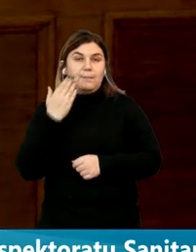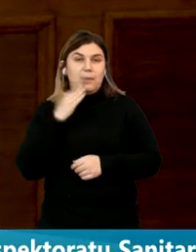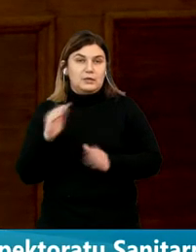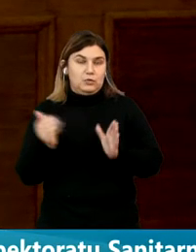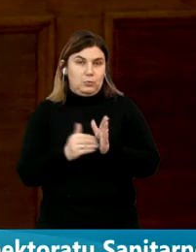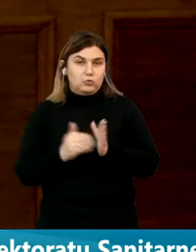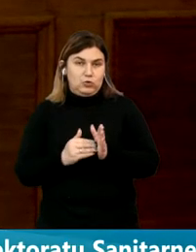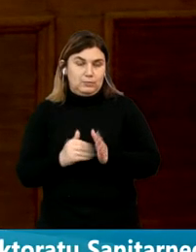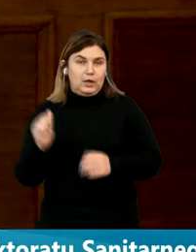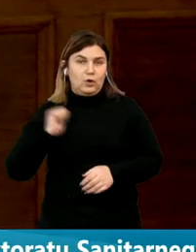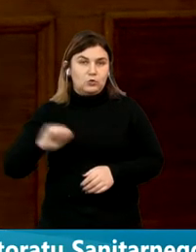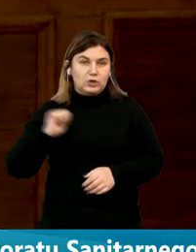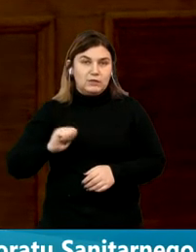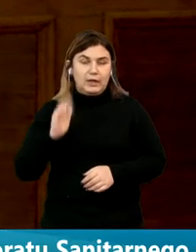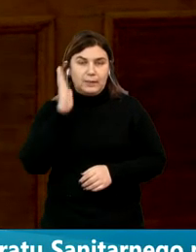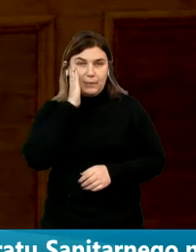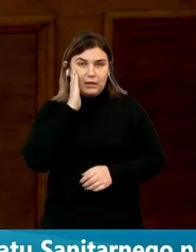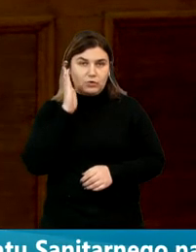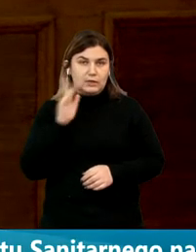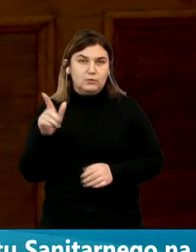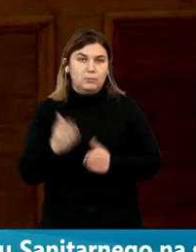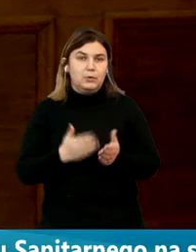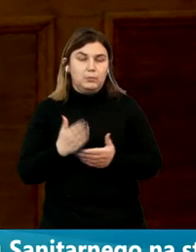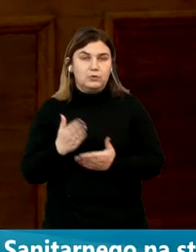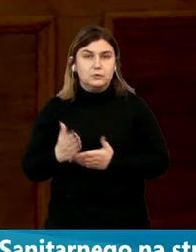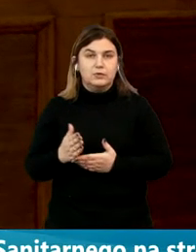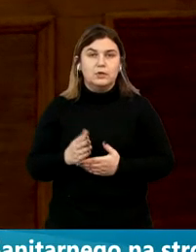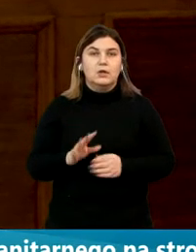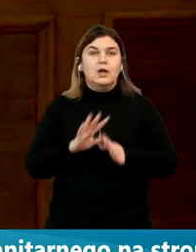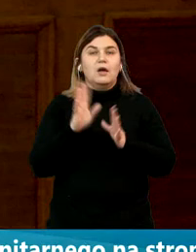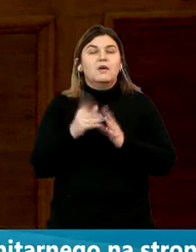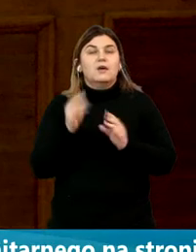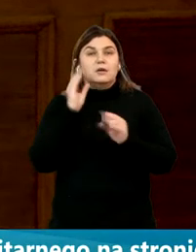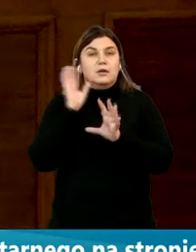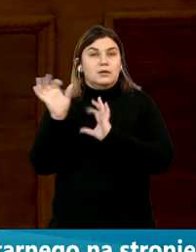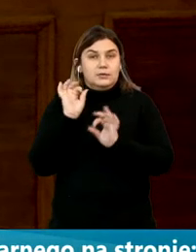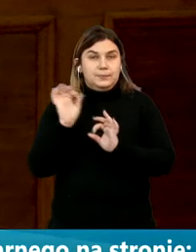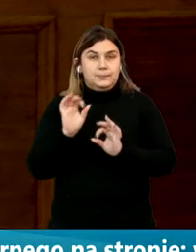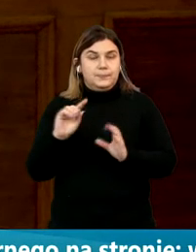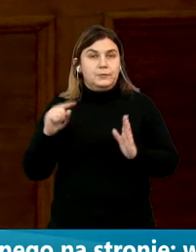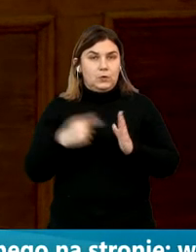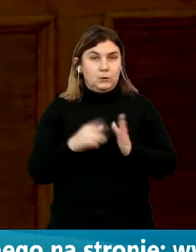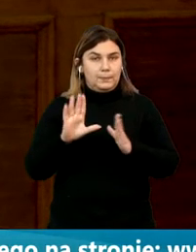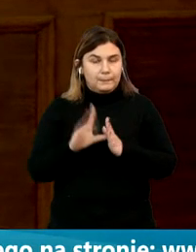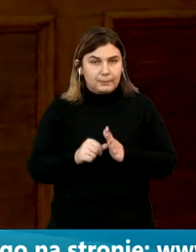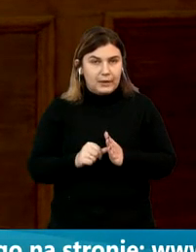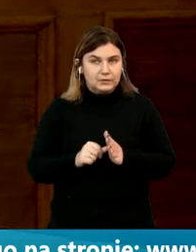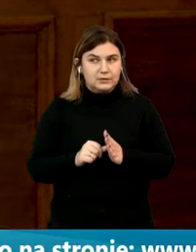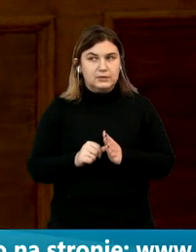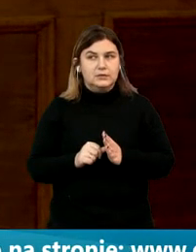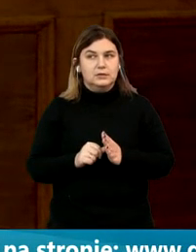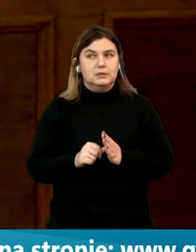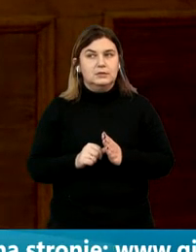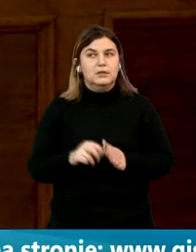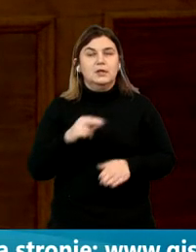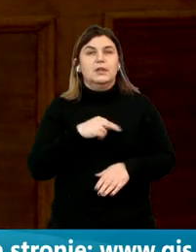oczekiwane przez mieszkańców propozycje. Wszelkie informacje dotyczące miasta, dotyczące